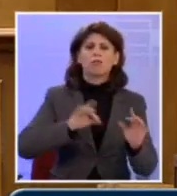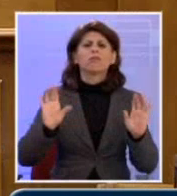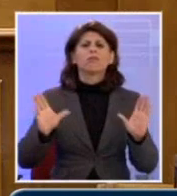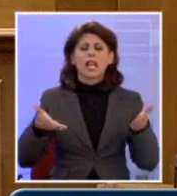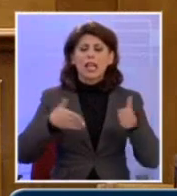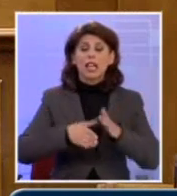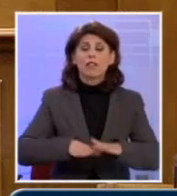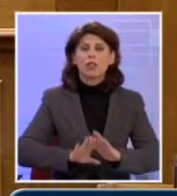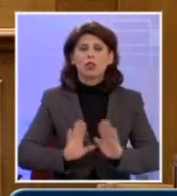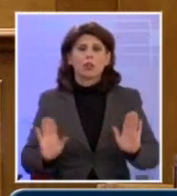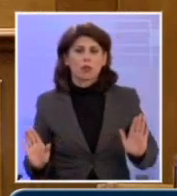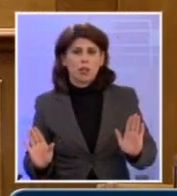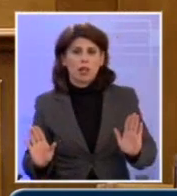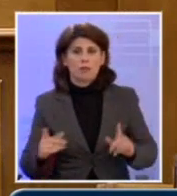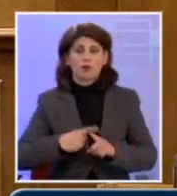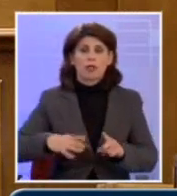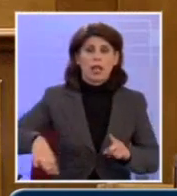κρύψαμε από τον ελληνικό λαό.